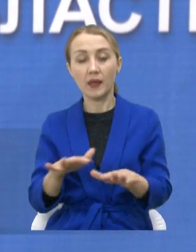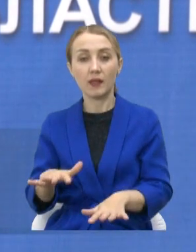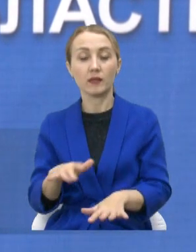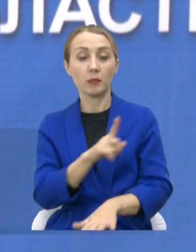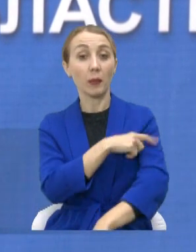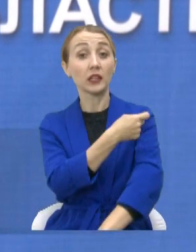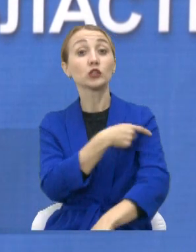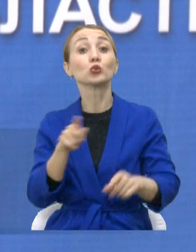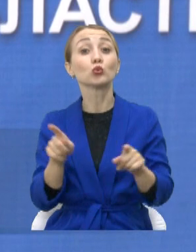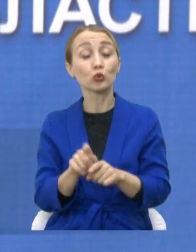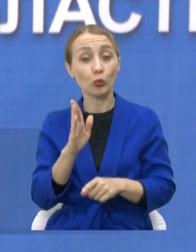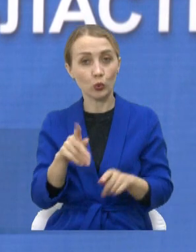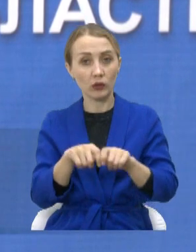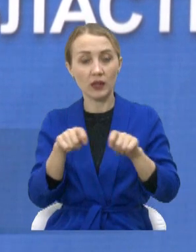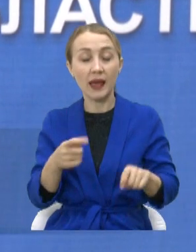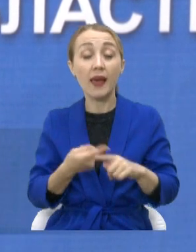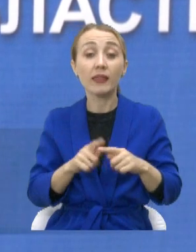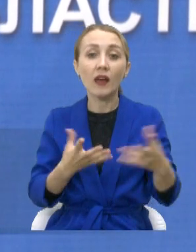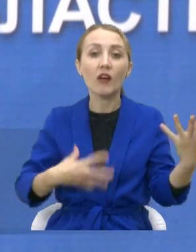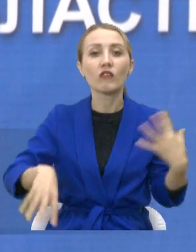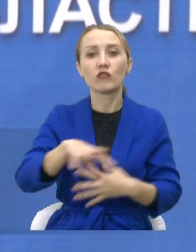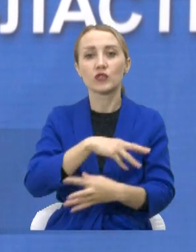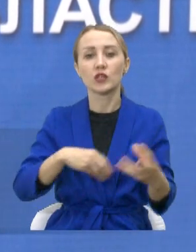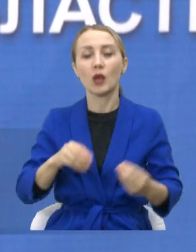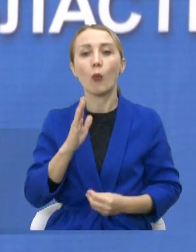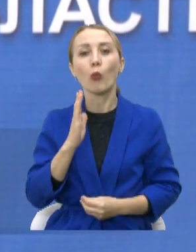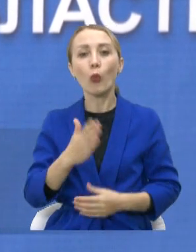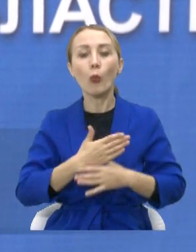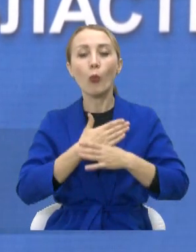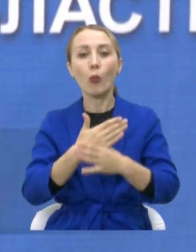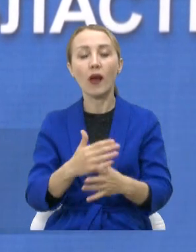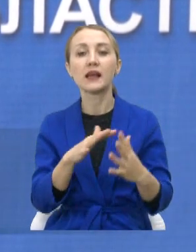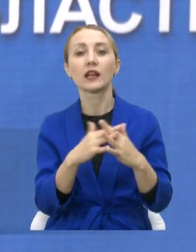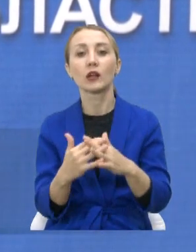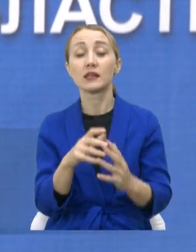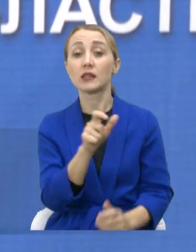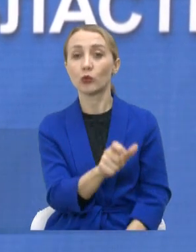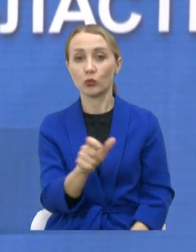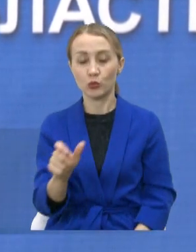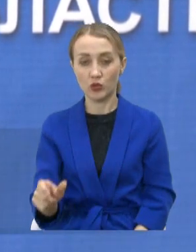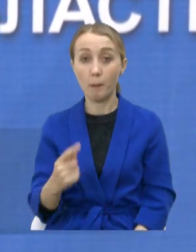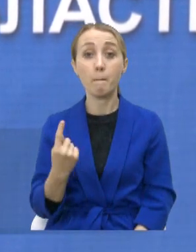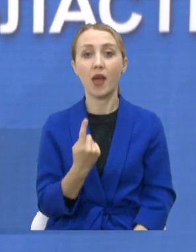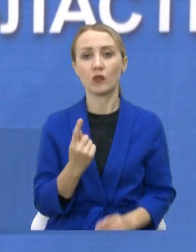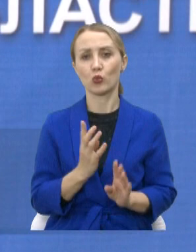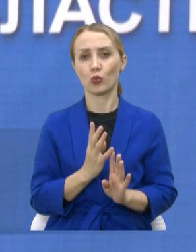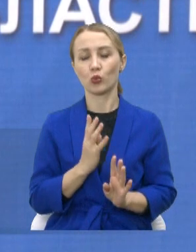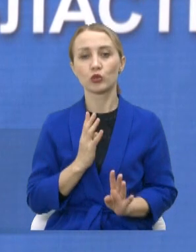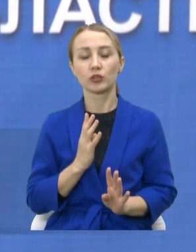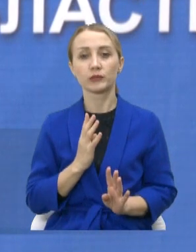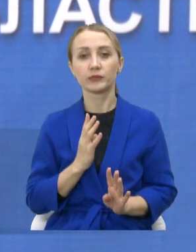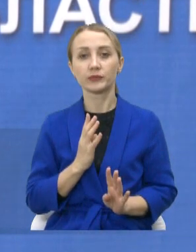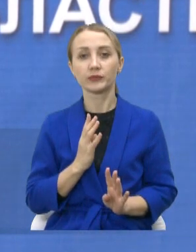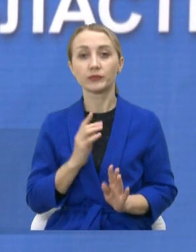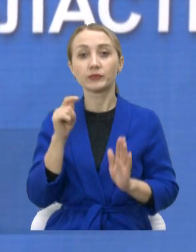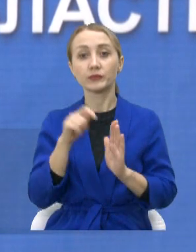пункты. Это все объекты, которые будут оказывать помощь сельскому населению в первую очередь.